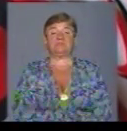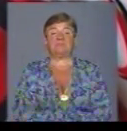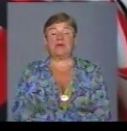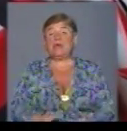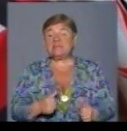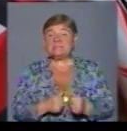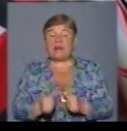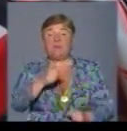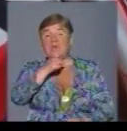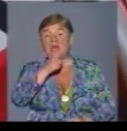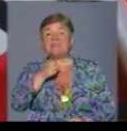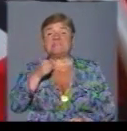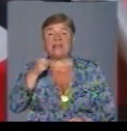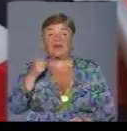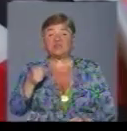Найстарший